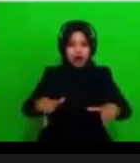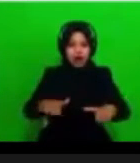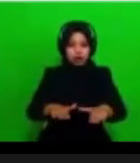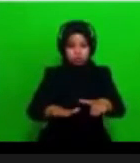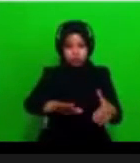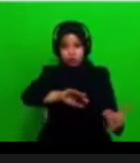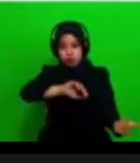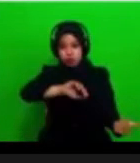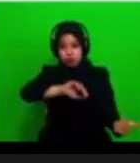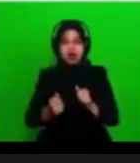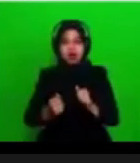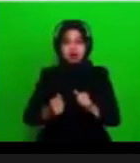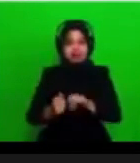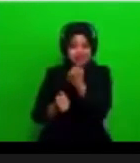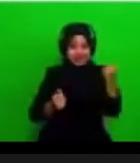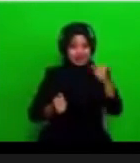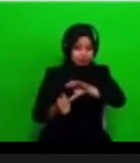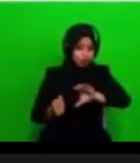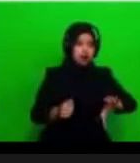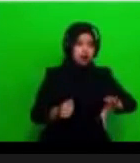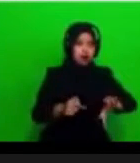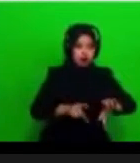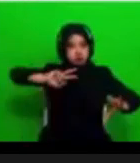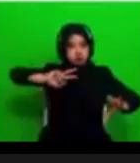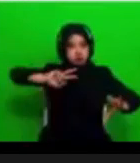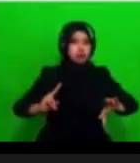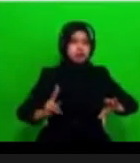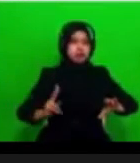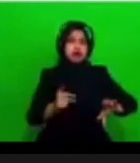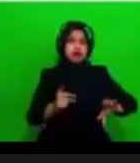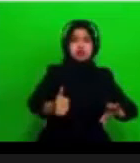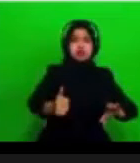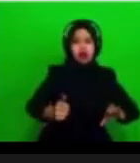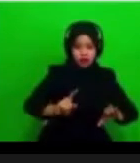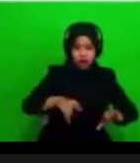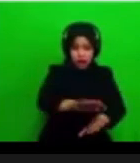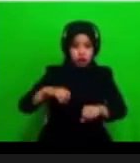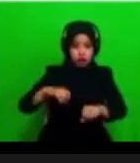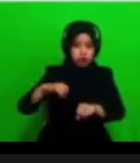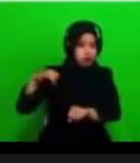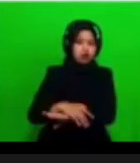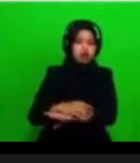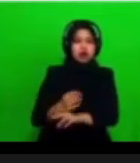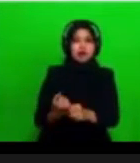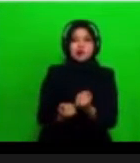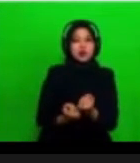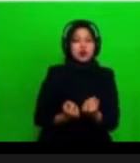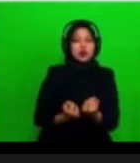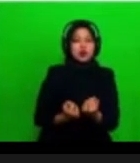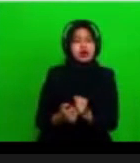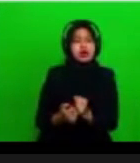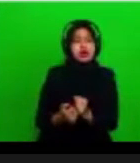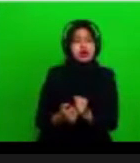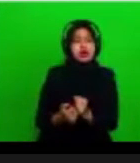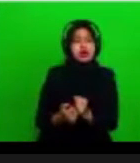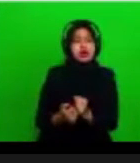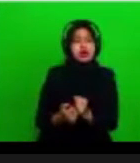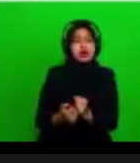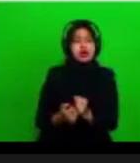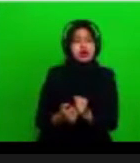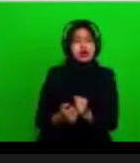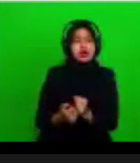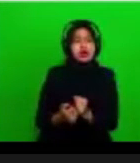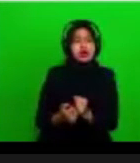menjadi agen perubahan di kiri bawah ya. Semuanya menjadi agen perubahan, serta memberikan pengaruh dan dukungan sepenuhnya. Jadi kalau itu